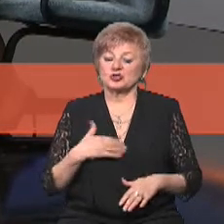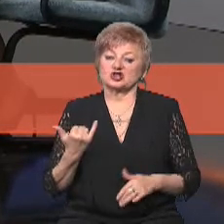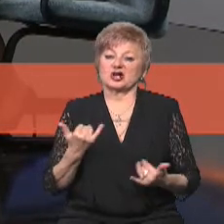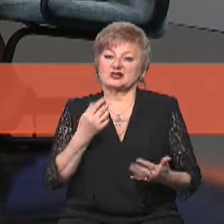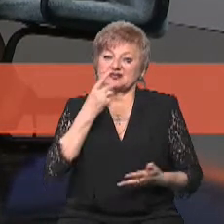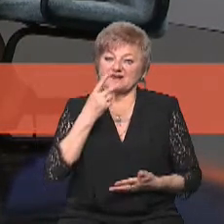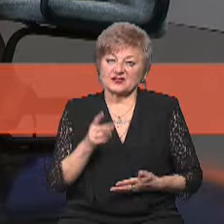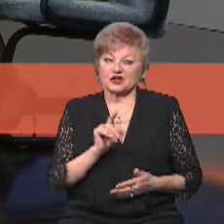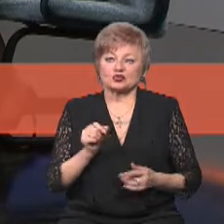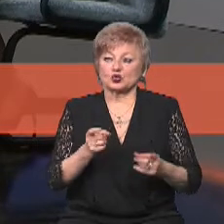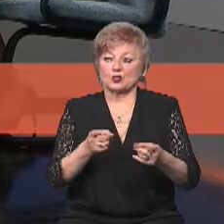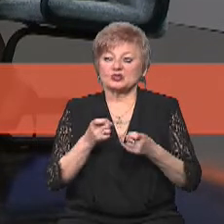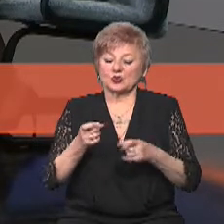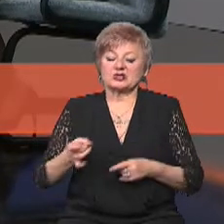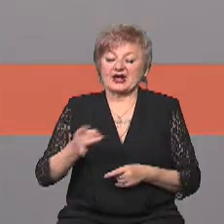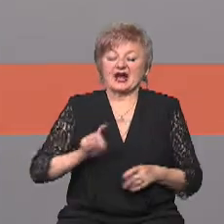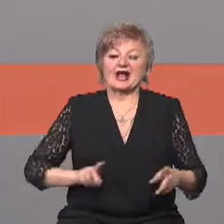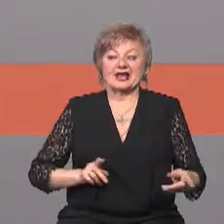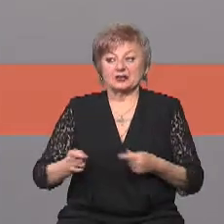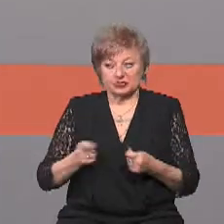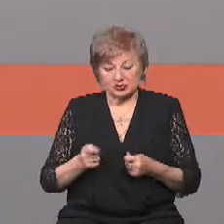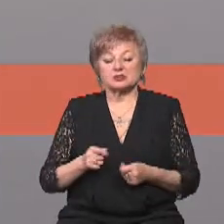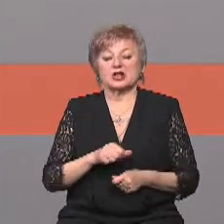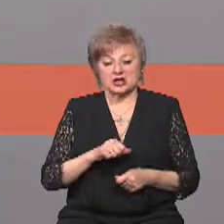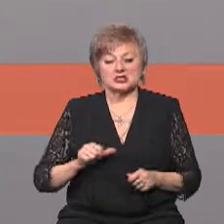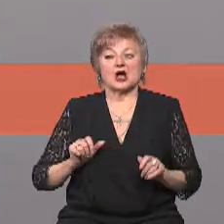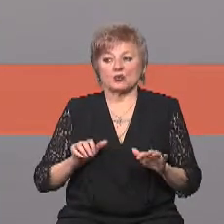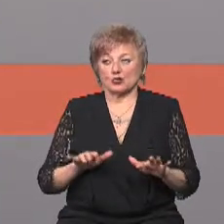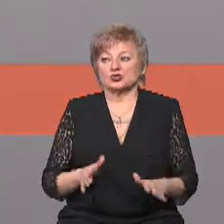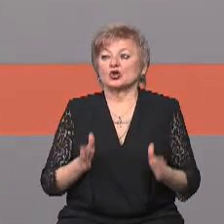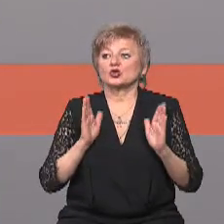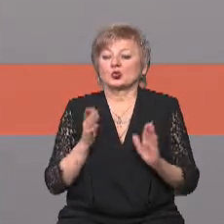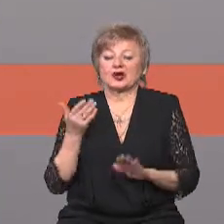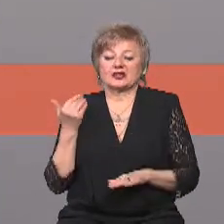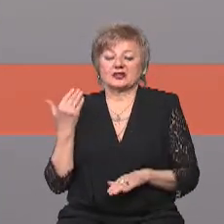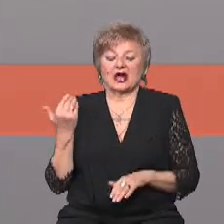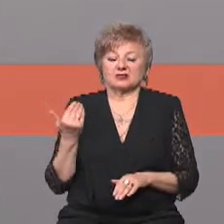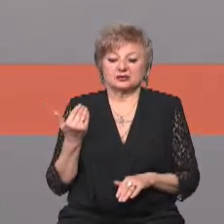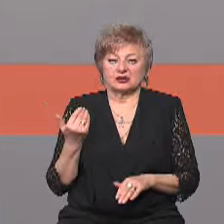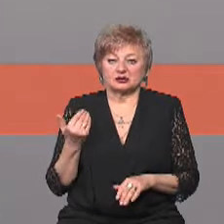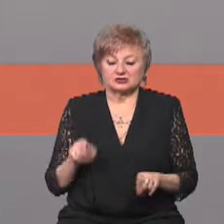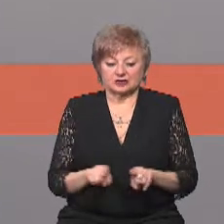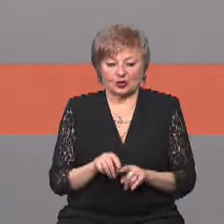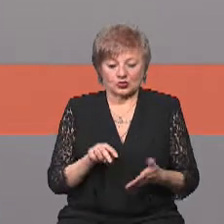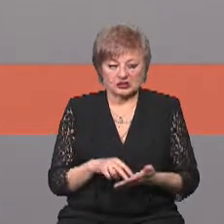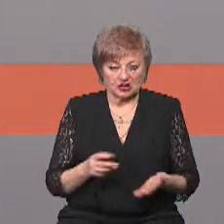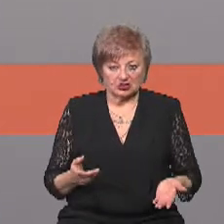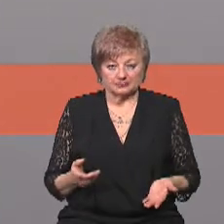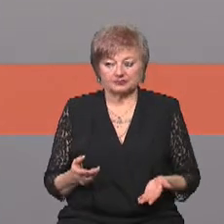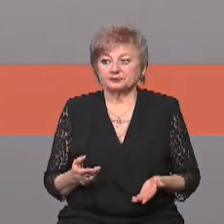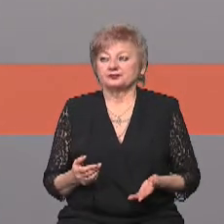бачимо щодо залученості райадміністрації, вона насправді тільки нещодавно стала такою. Тому